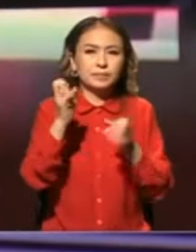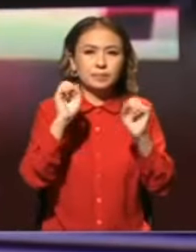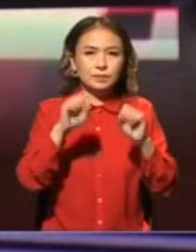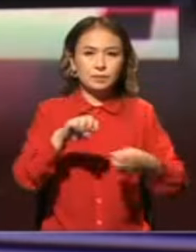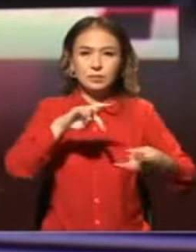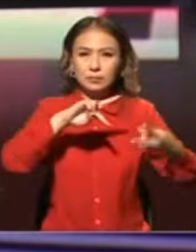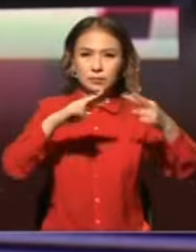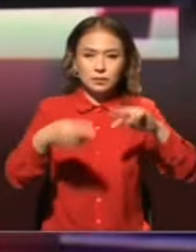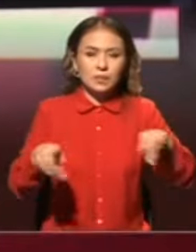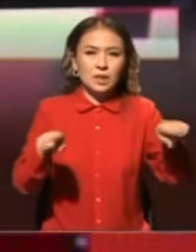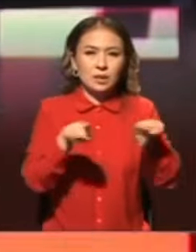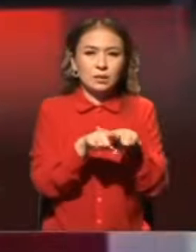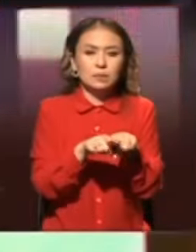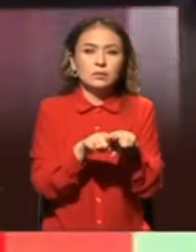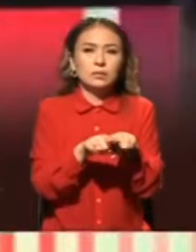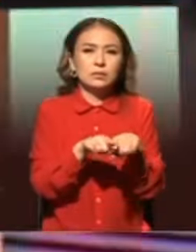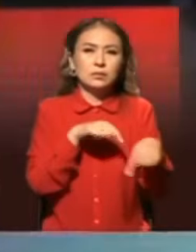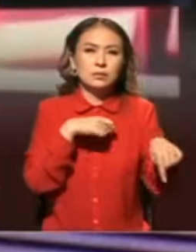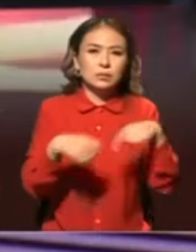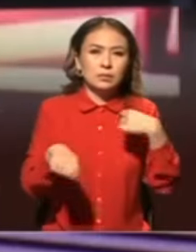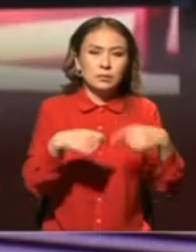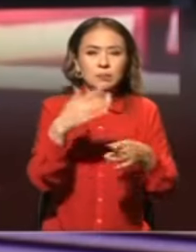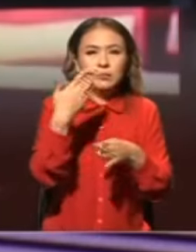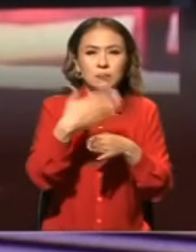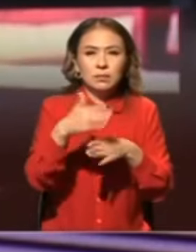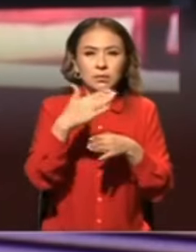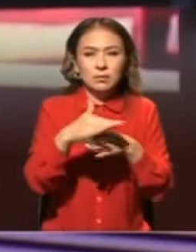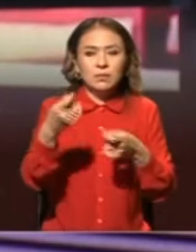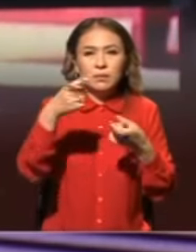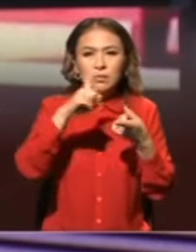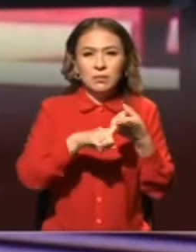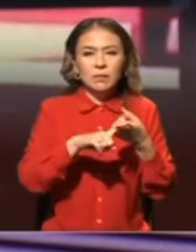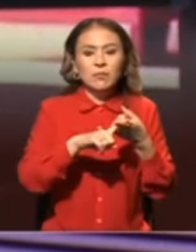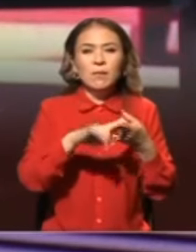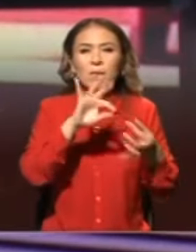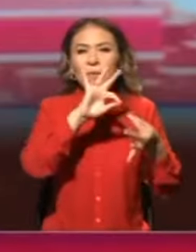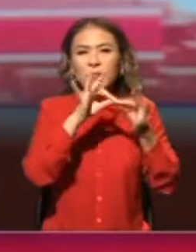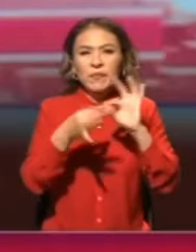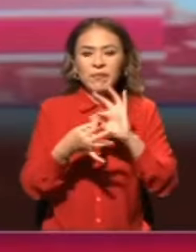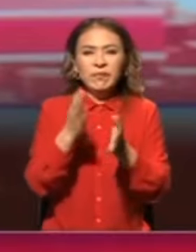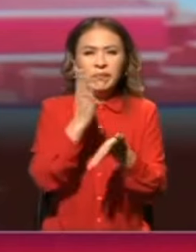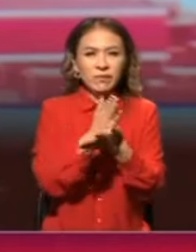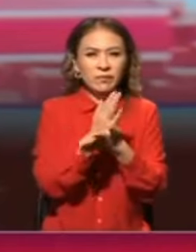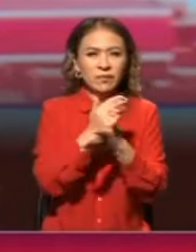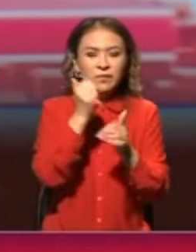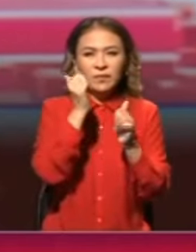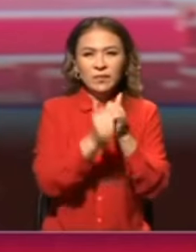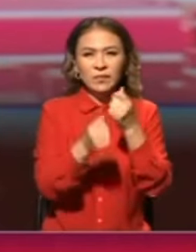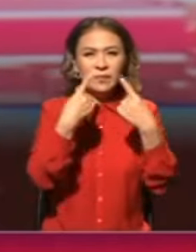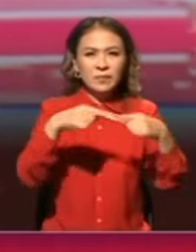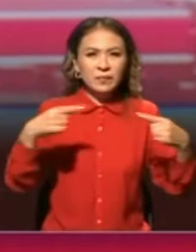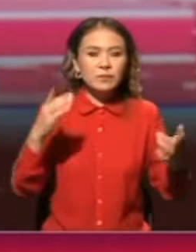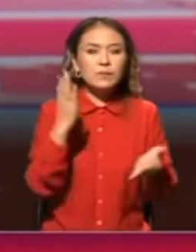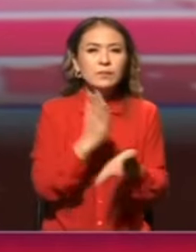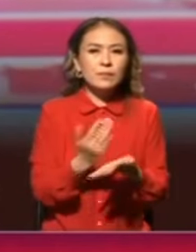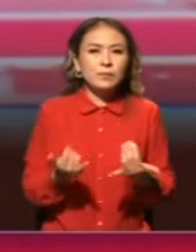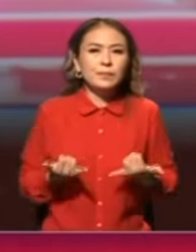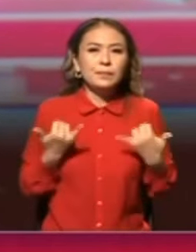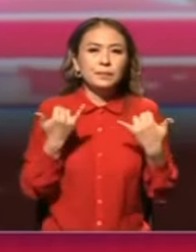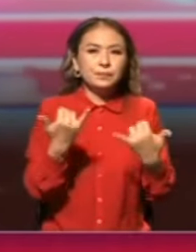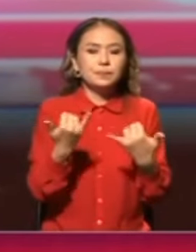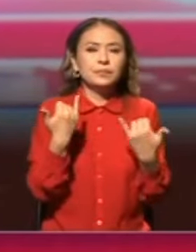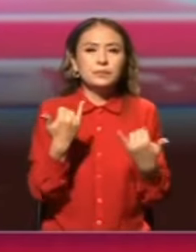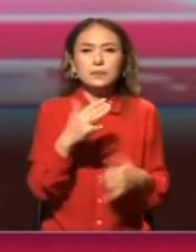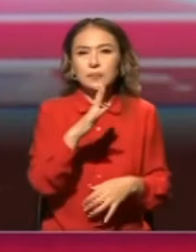болады. Сол сияқты мына тауарлық несие жүйесі бойынша қазіргі таңда пысықталып отыр. Әртүрлі нұсқаларымыз бар. Оның